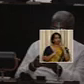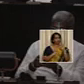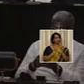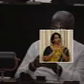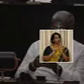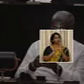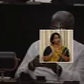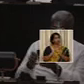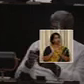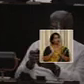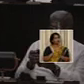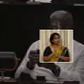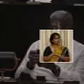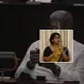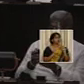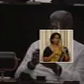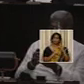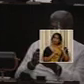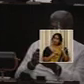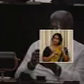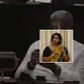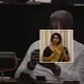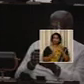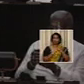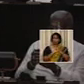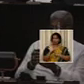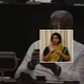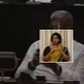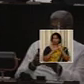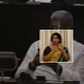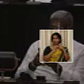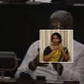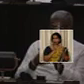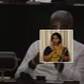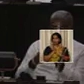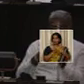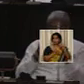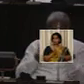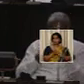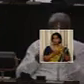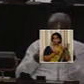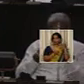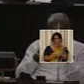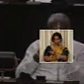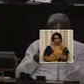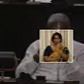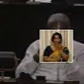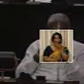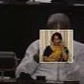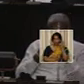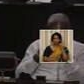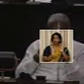කමිටුවට සාමාන්‍යයෙන් යම්කිසි වර්ෂයක විගණන වාර්තා අවසන් වෙනස අවසන් වාර්තා ගේනවා. ඒක එහෙම වෙන්න පුළුවන්.